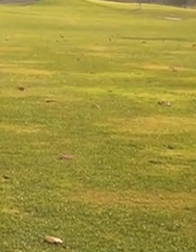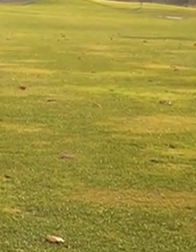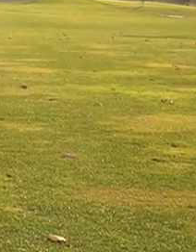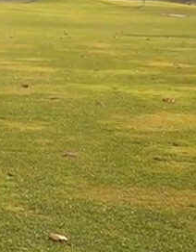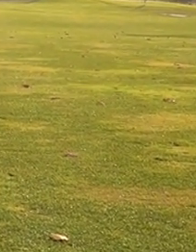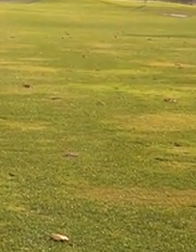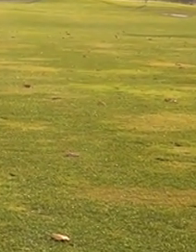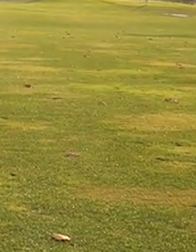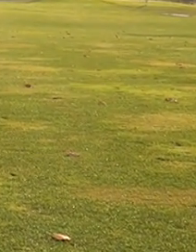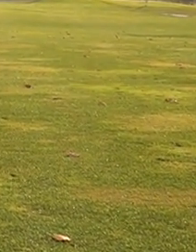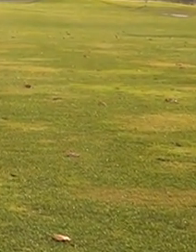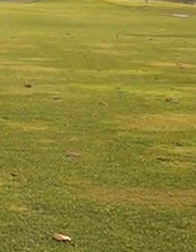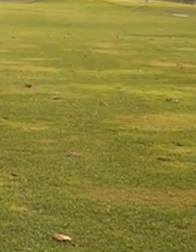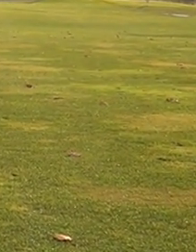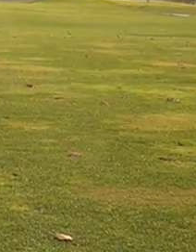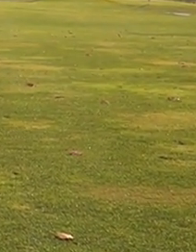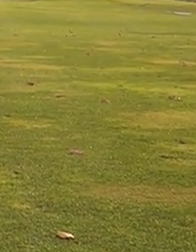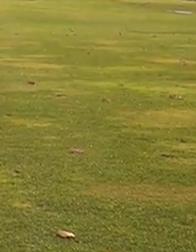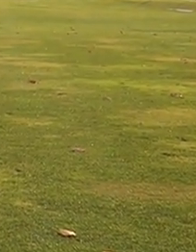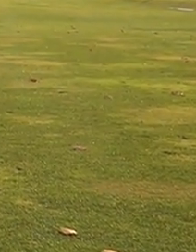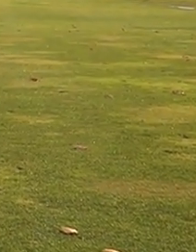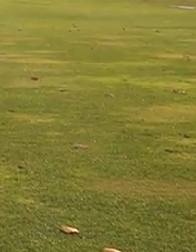아침이에요. 아이고.